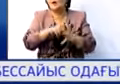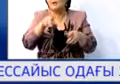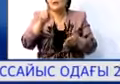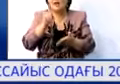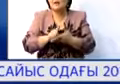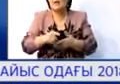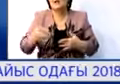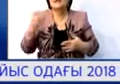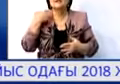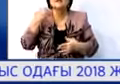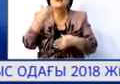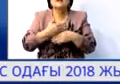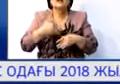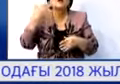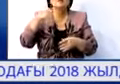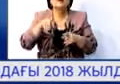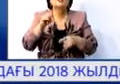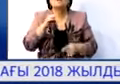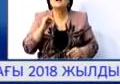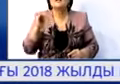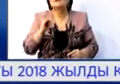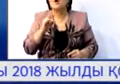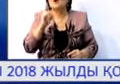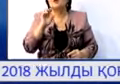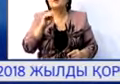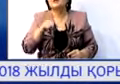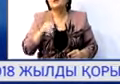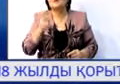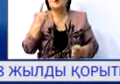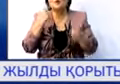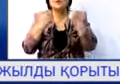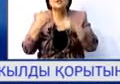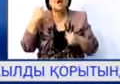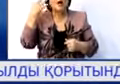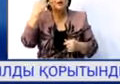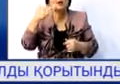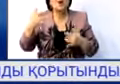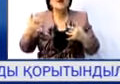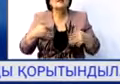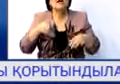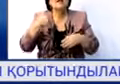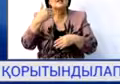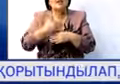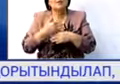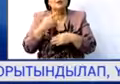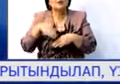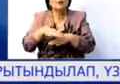Сыр сахнагерлері осы мақсатта Жабал Ерғалиевтің «Құлпытастың көз жасы» атты психологиялық драмасын көрермен назарына